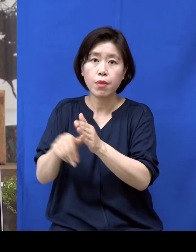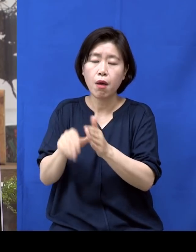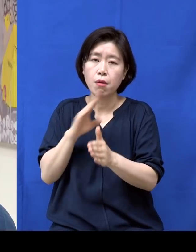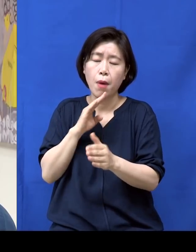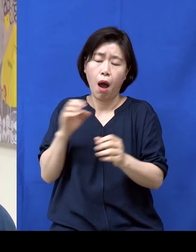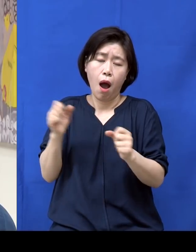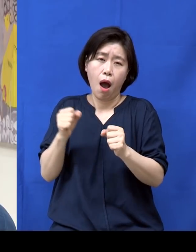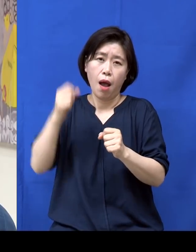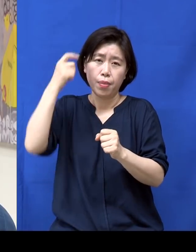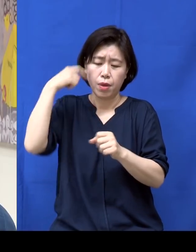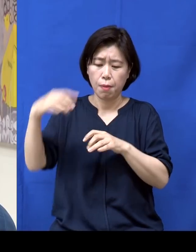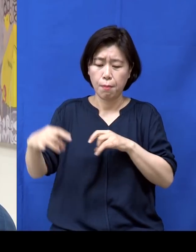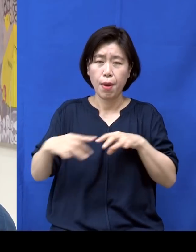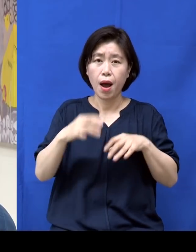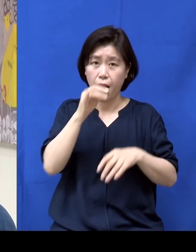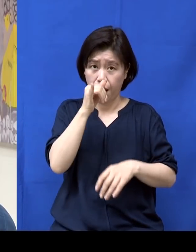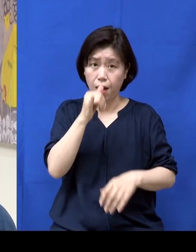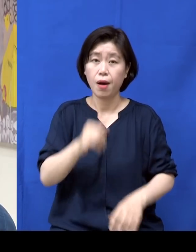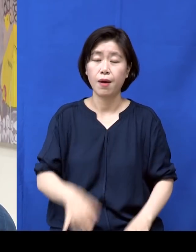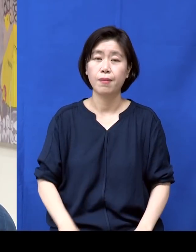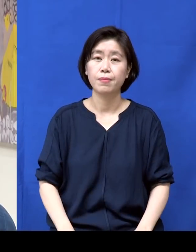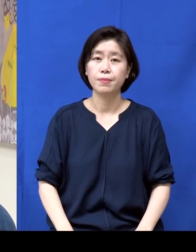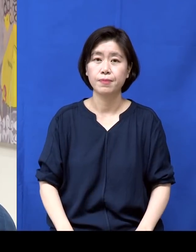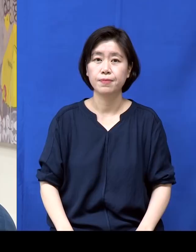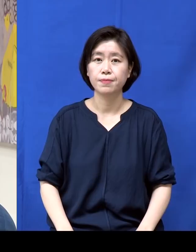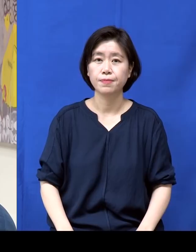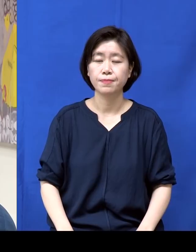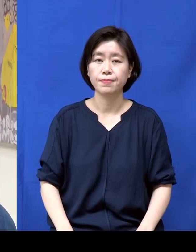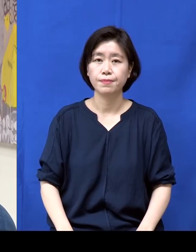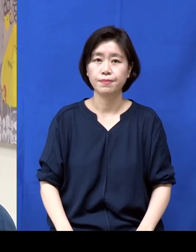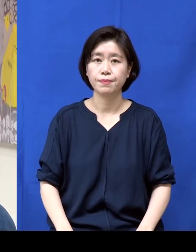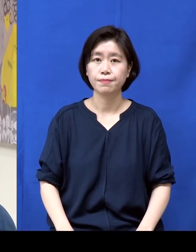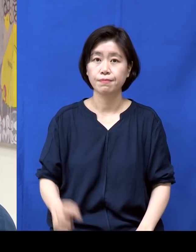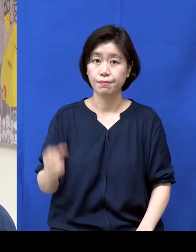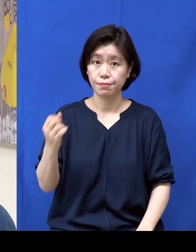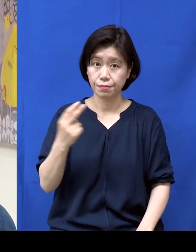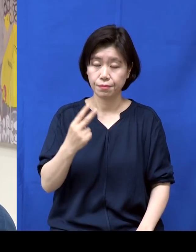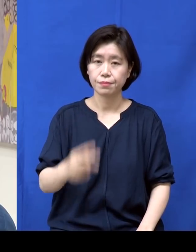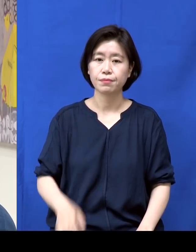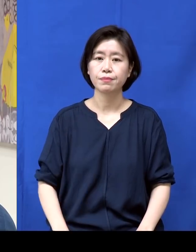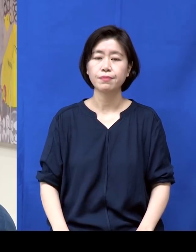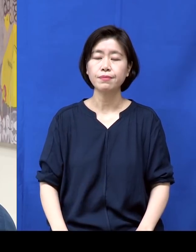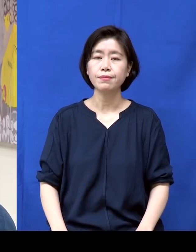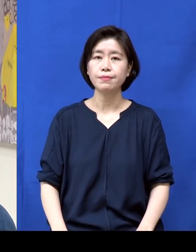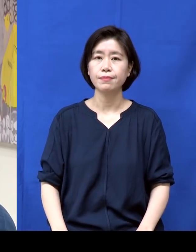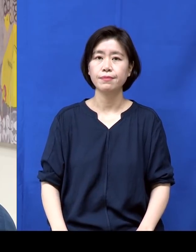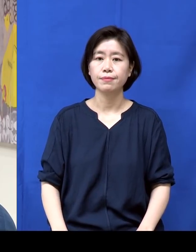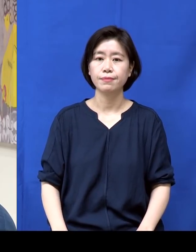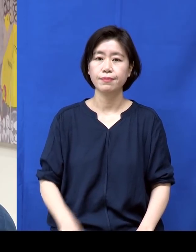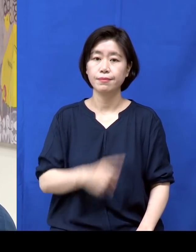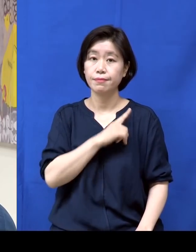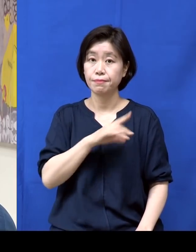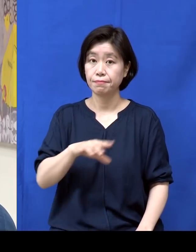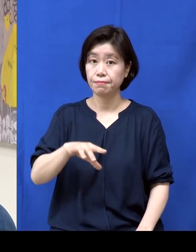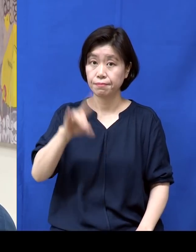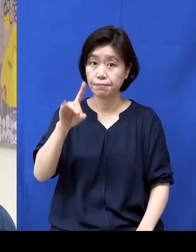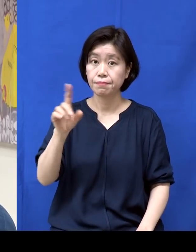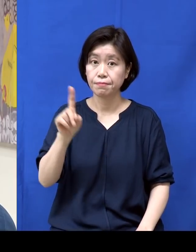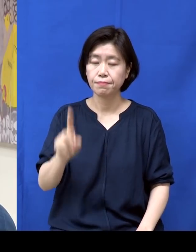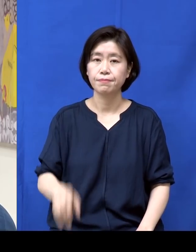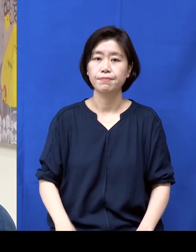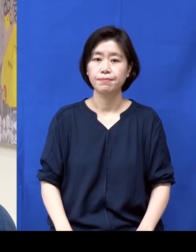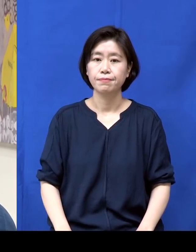그 감각, 차가운 온도로서의 감각이 남아있고 한편으로는 또 어떤 일을 하냐면 가장 먼저 하는 일 중에